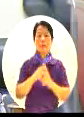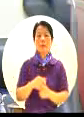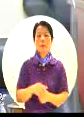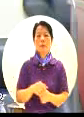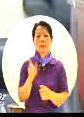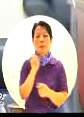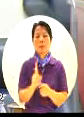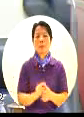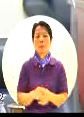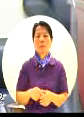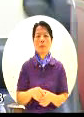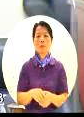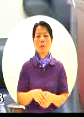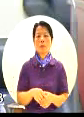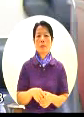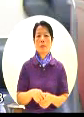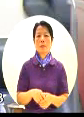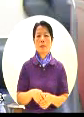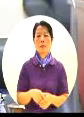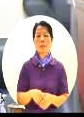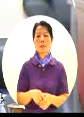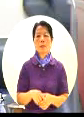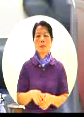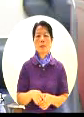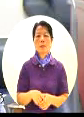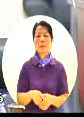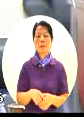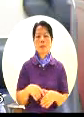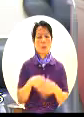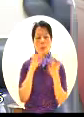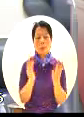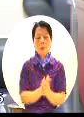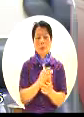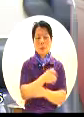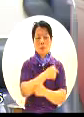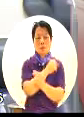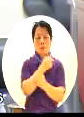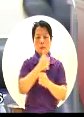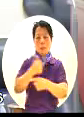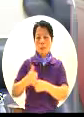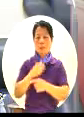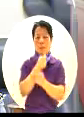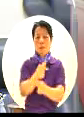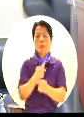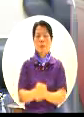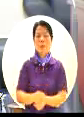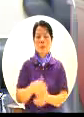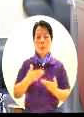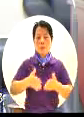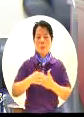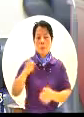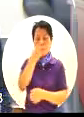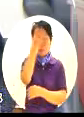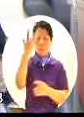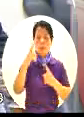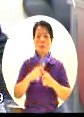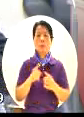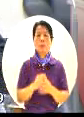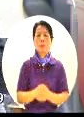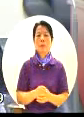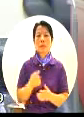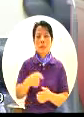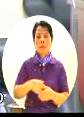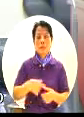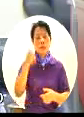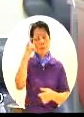经拢非常的啊俱全，但上个重要哈。年轻人现在最重要，想要